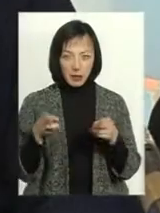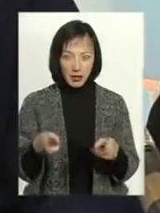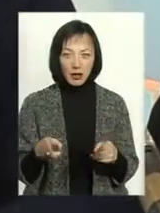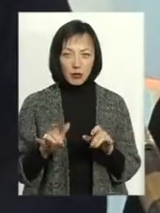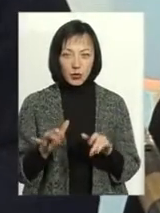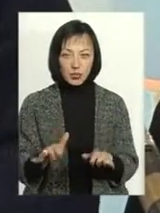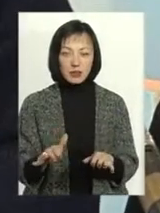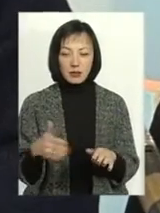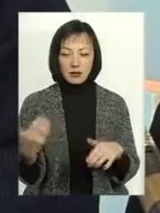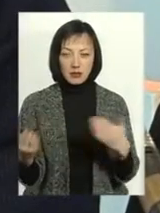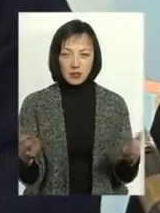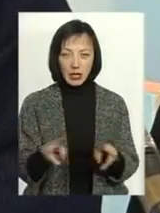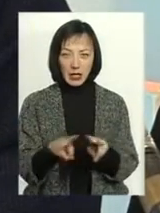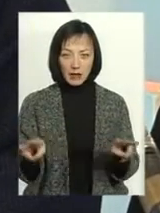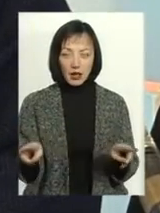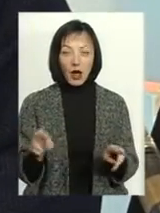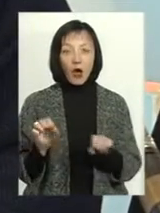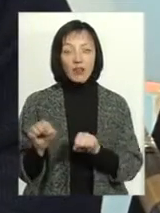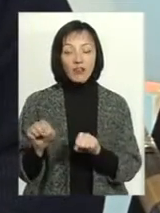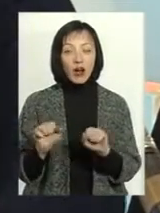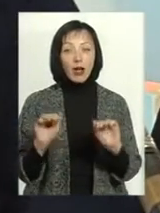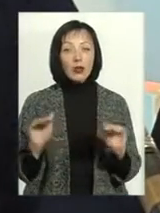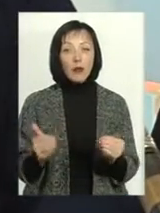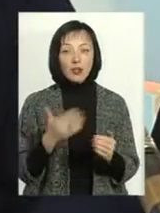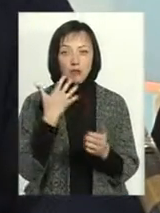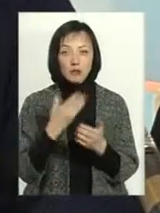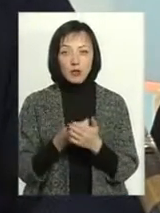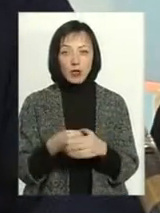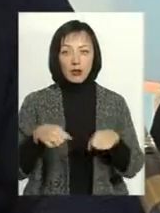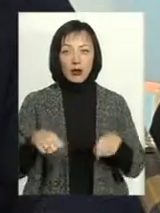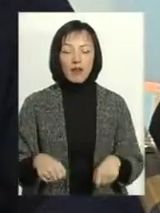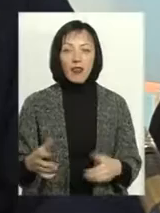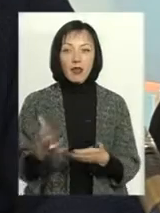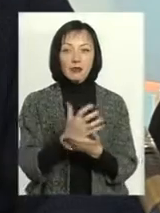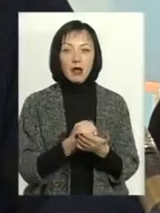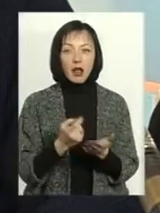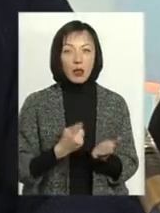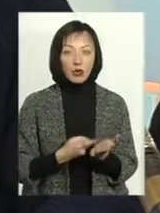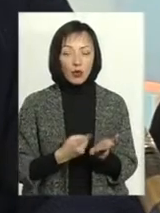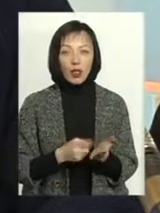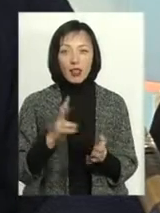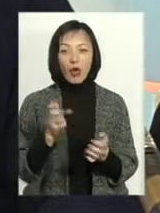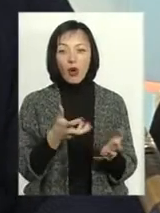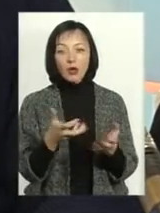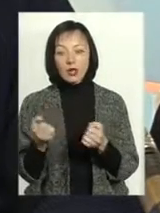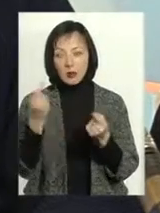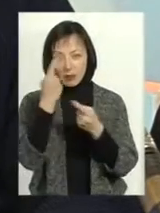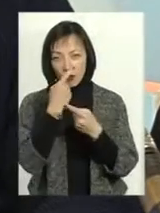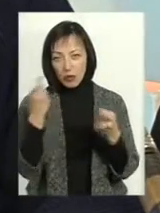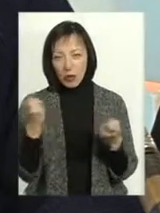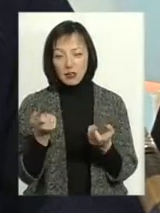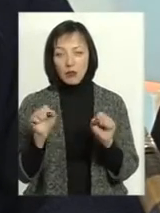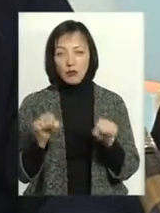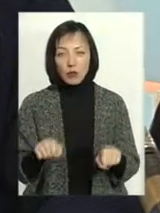процес, угу, про рівність сторін, однак адвокати обмежені в своїх правах на збирання доказів, на отримання інформації, яка